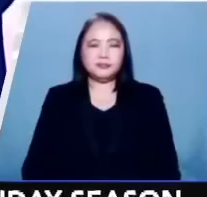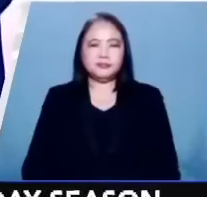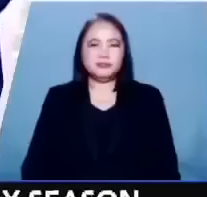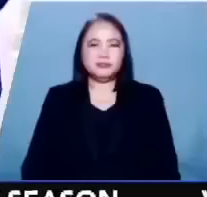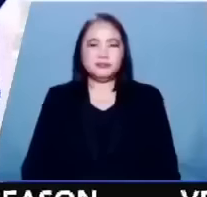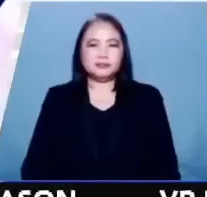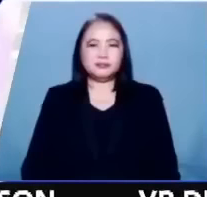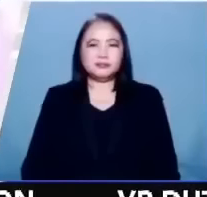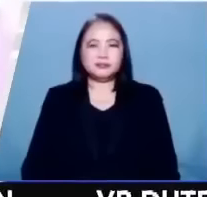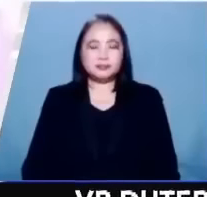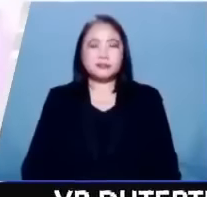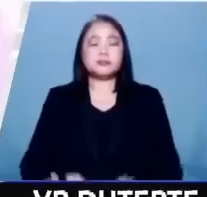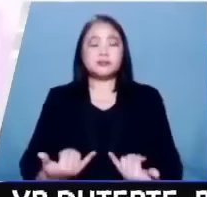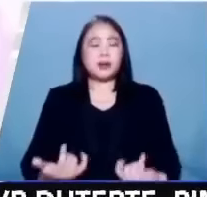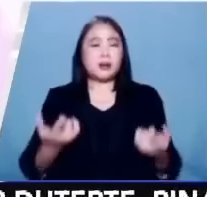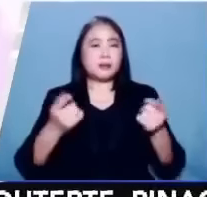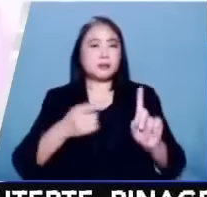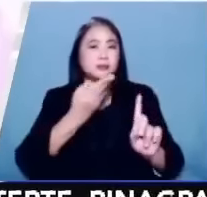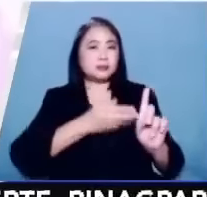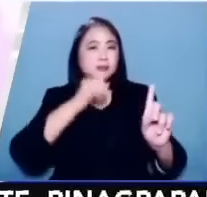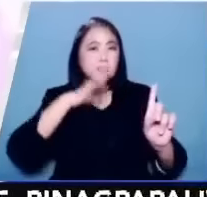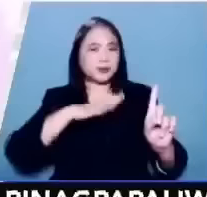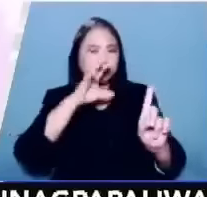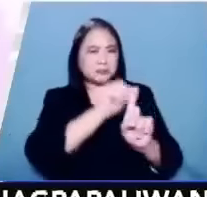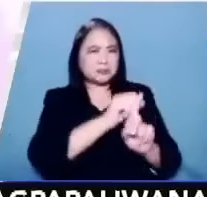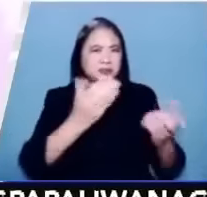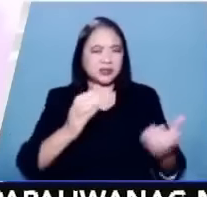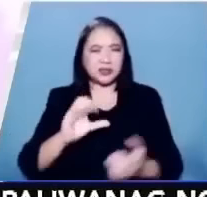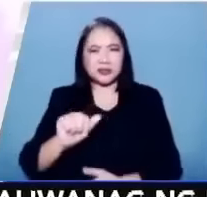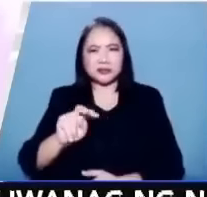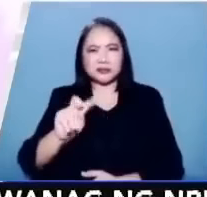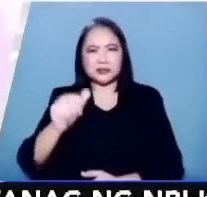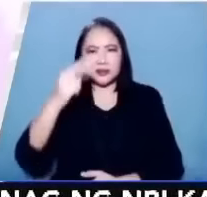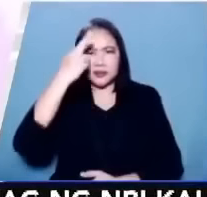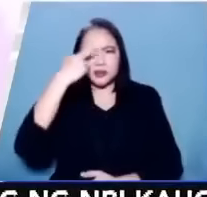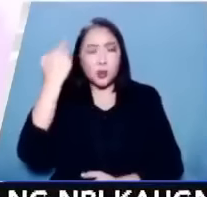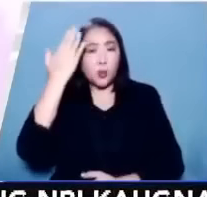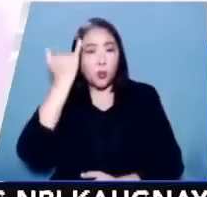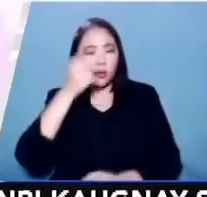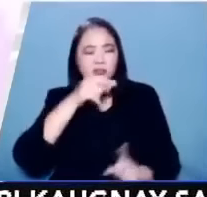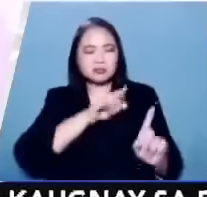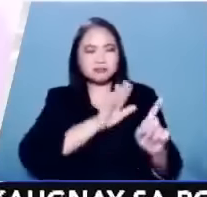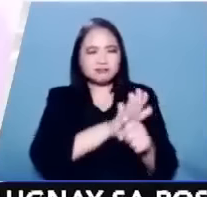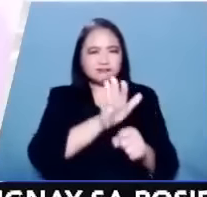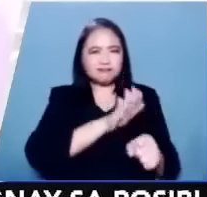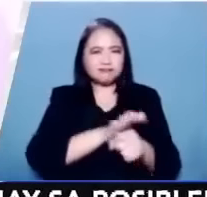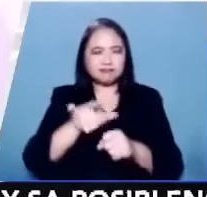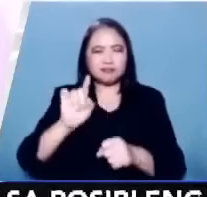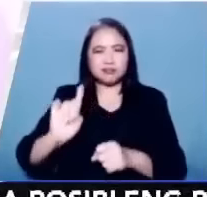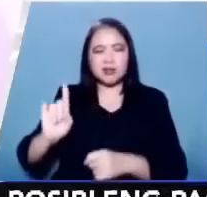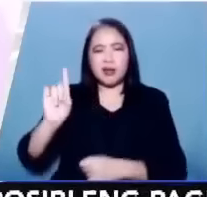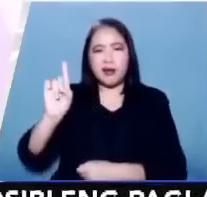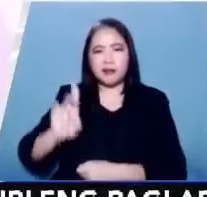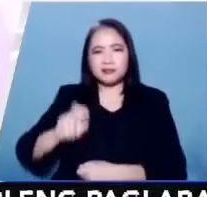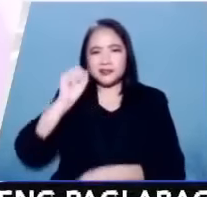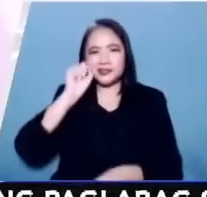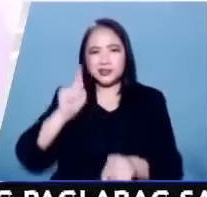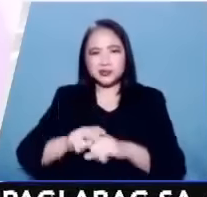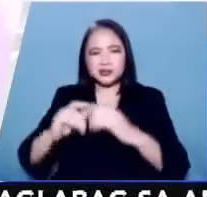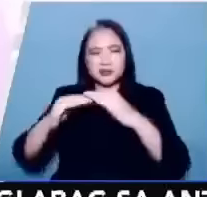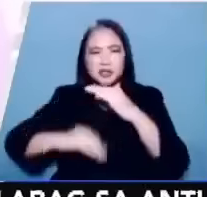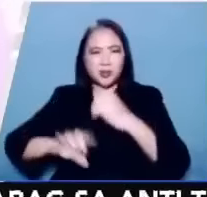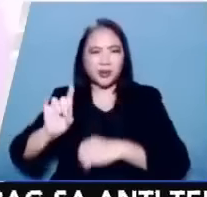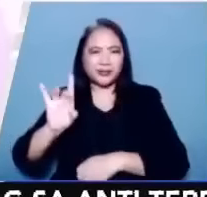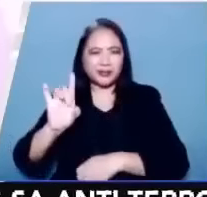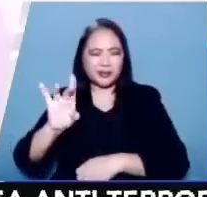arestado ang isang lalaki sa kain Rizal dahil sa panggagahasa umano sa Menor De Edad niyang Half Sister Maria namang itinanggi ang lalaki ang